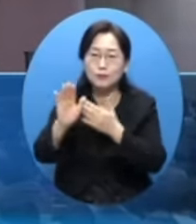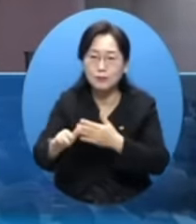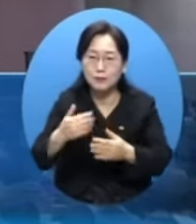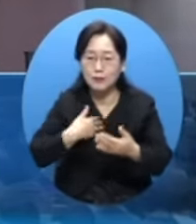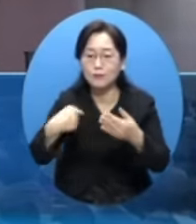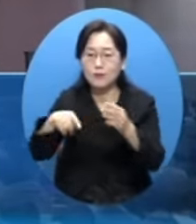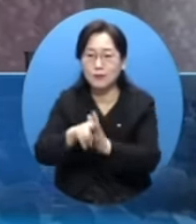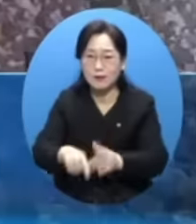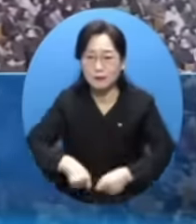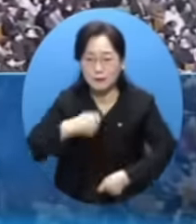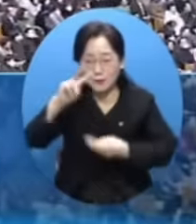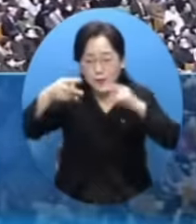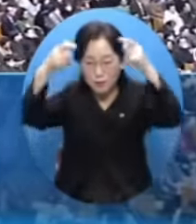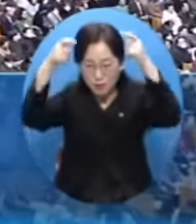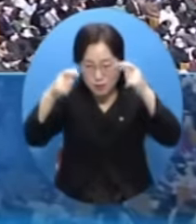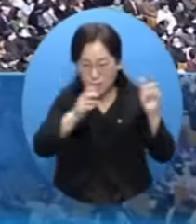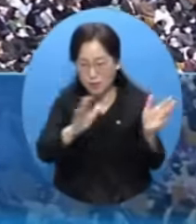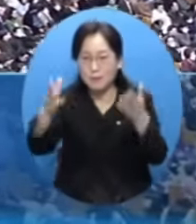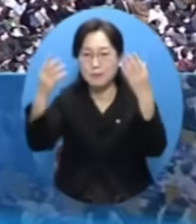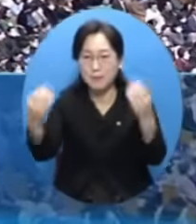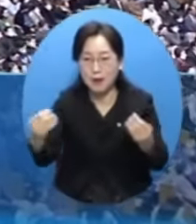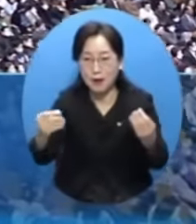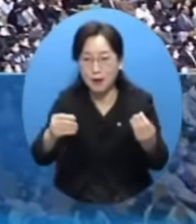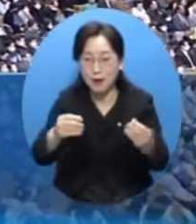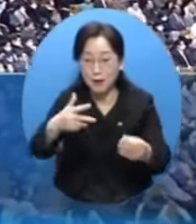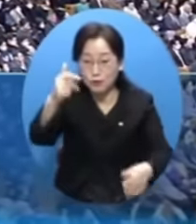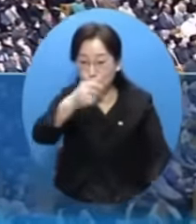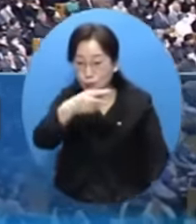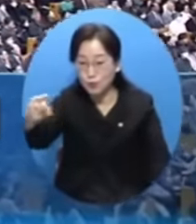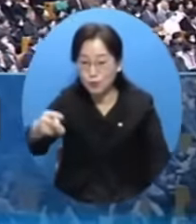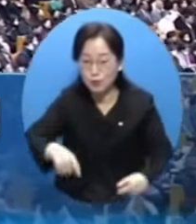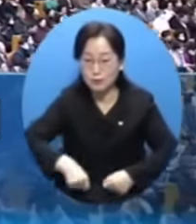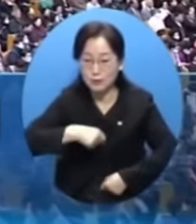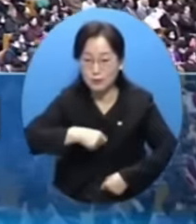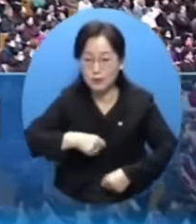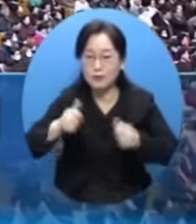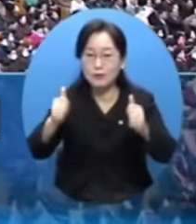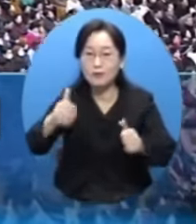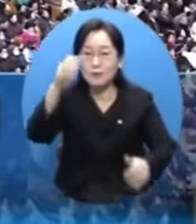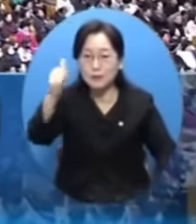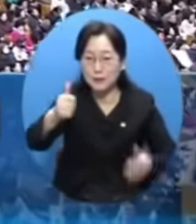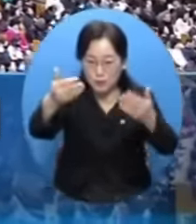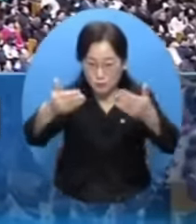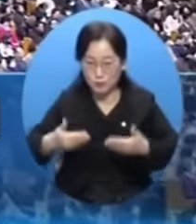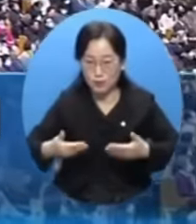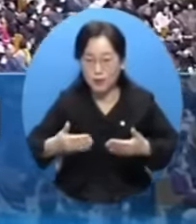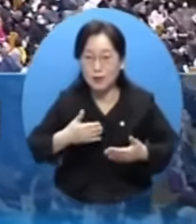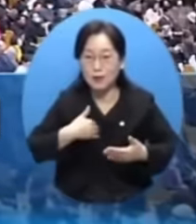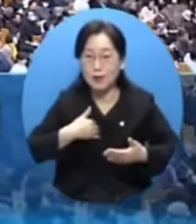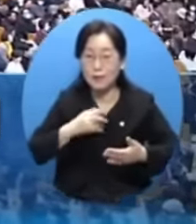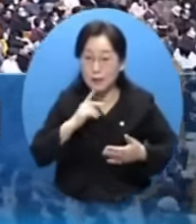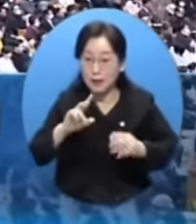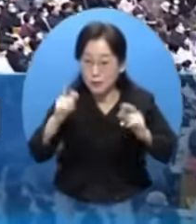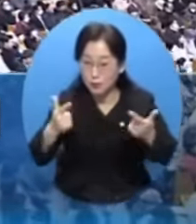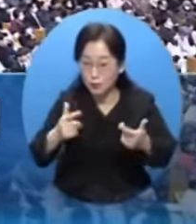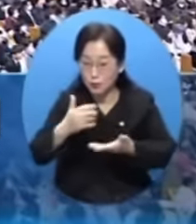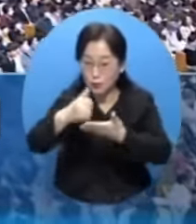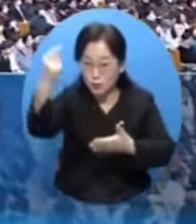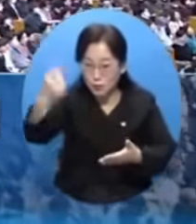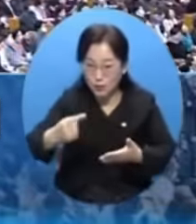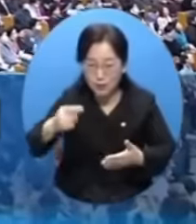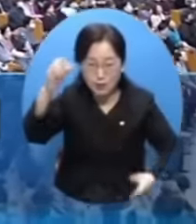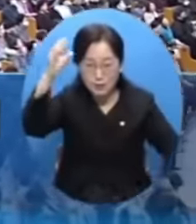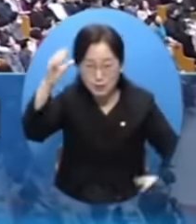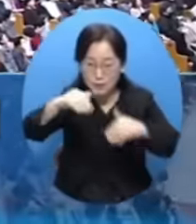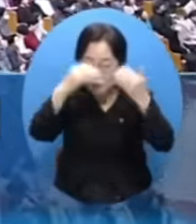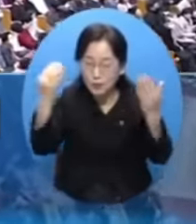위하여 의의 면류관이 예배되었으므로 주 곧 의로우신 재판장이 그날에 내게 주일 것이며 내게만 아니라 주의 나타심을 사모하는